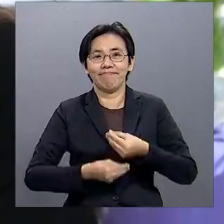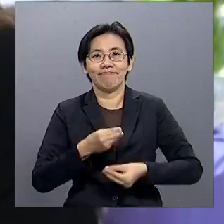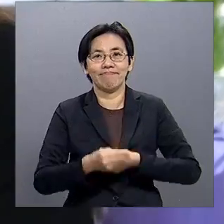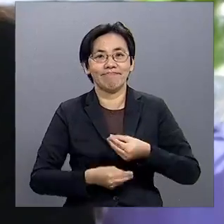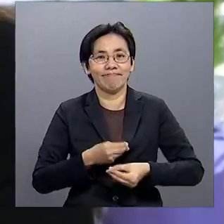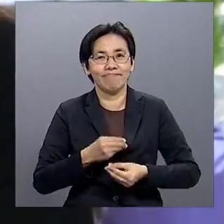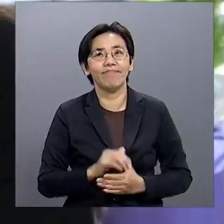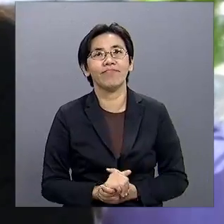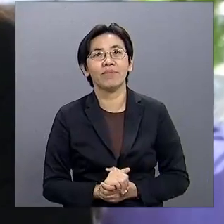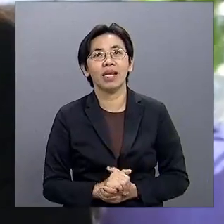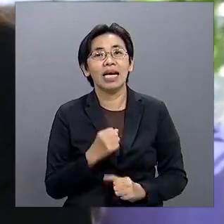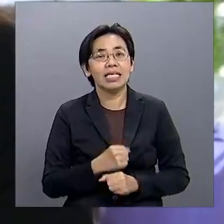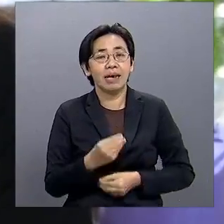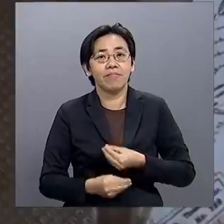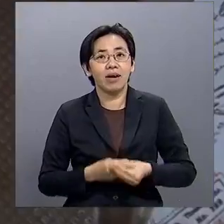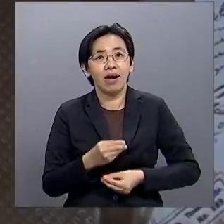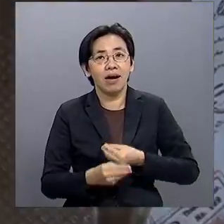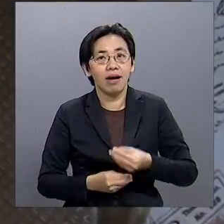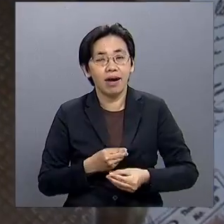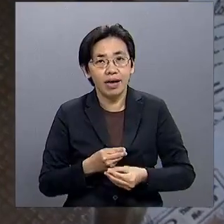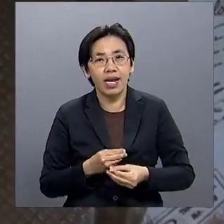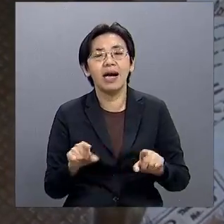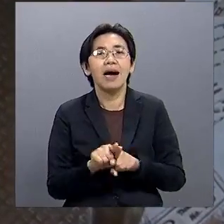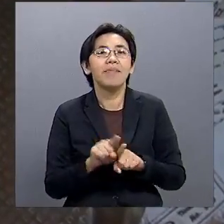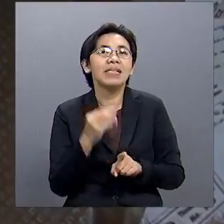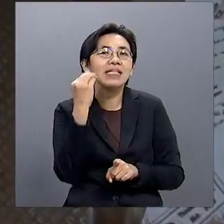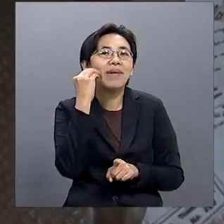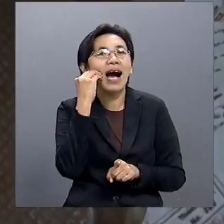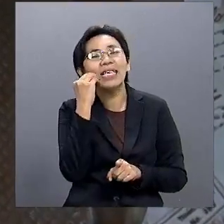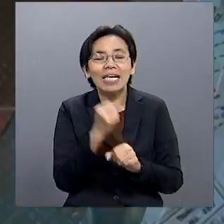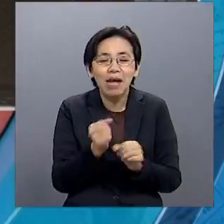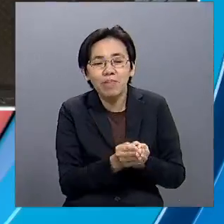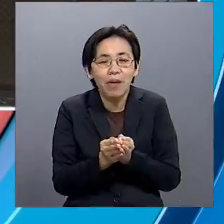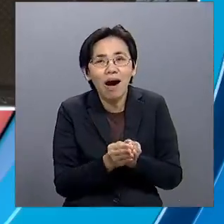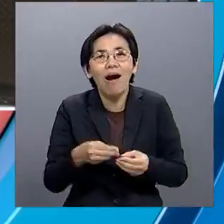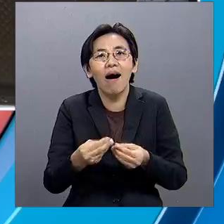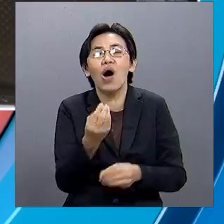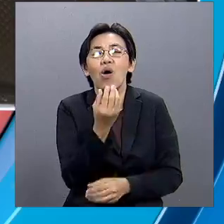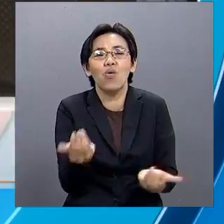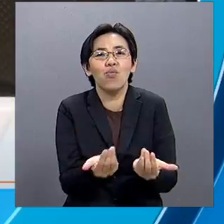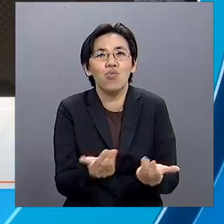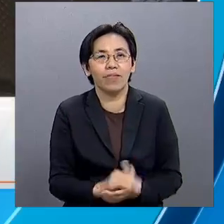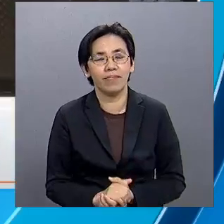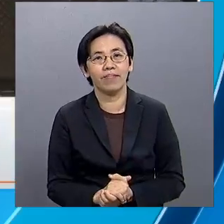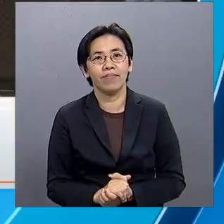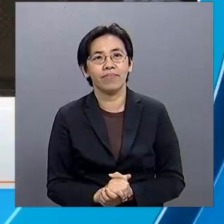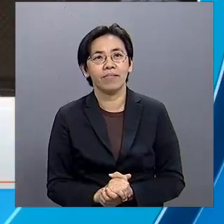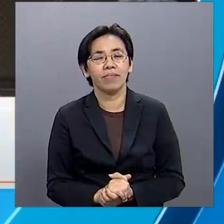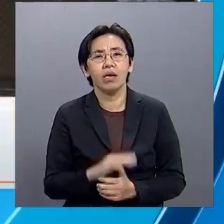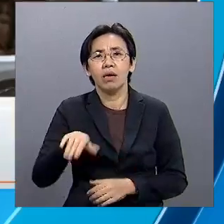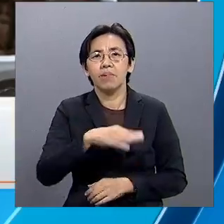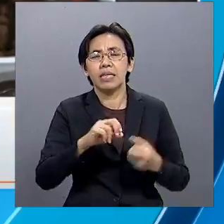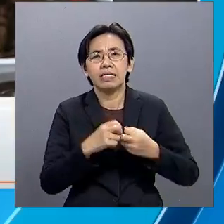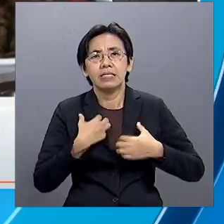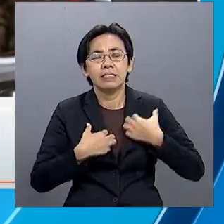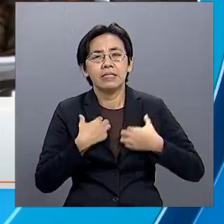สิ่งที่เราทำเนี่ยเราทำเหมือนที่เราทานที่บ้าน นี่แหละครับก็ลองคิดดูนะครับว่าถึงแม้ว่าตอนนี้เนี่ยทุกคนลำบากไปหมดนะครับแต่ว่าการ